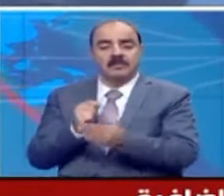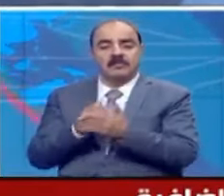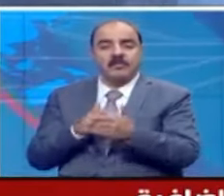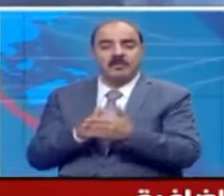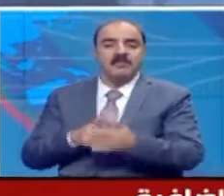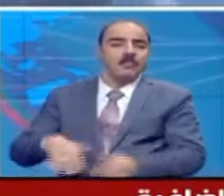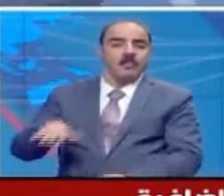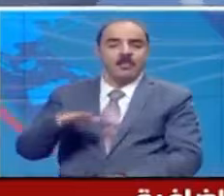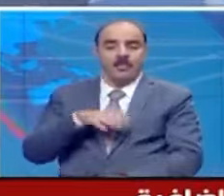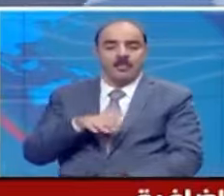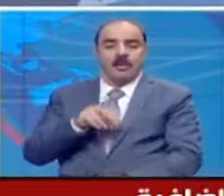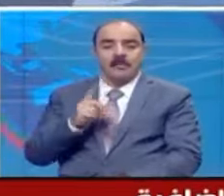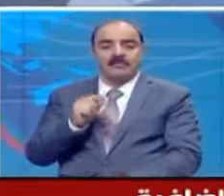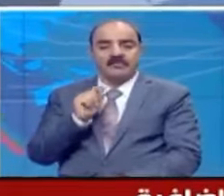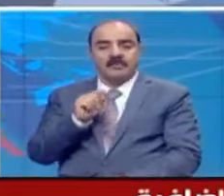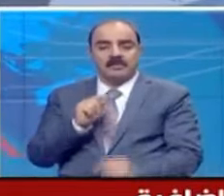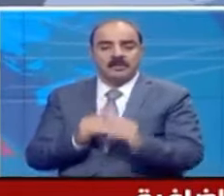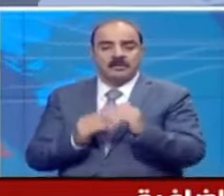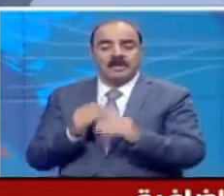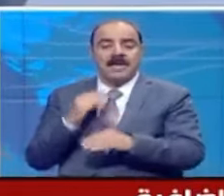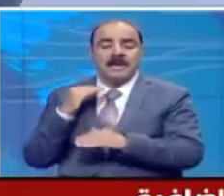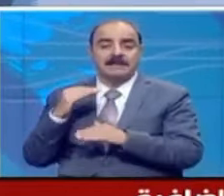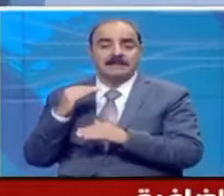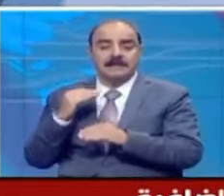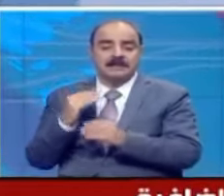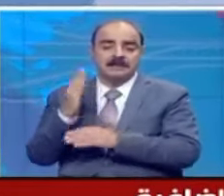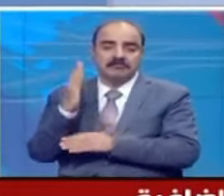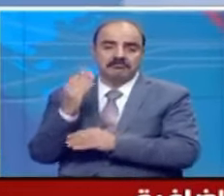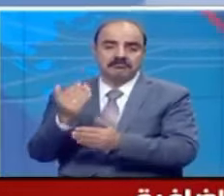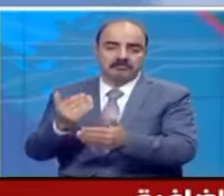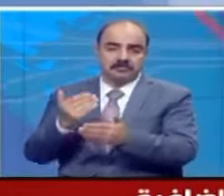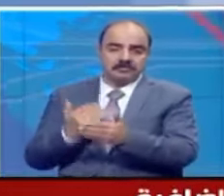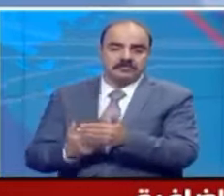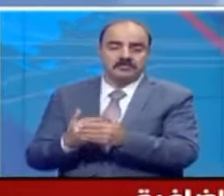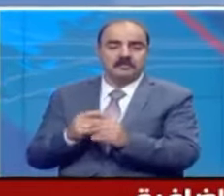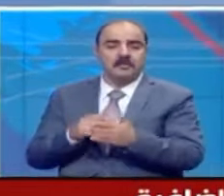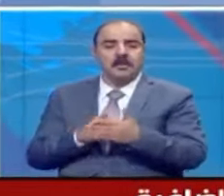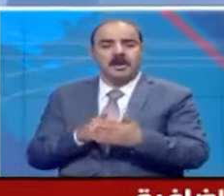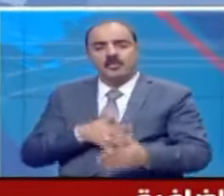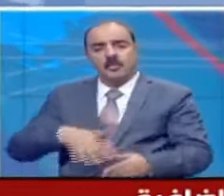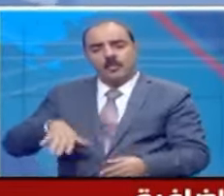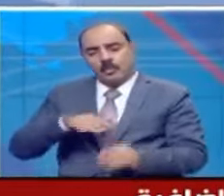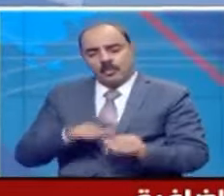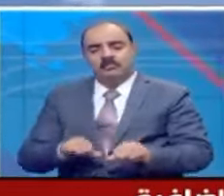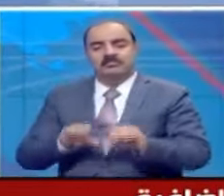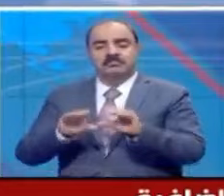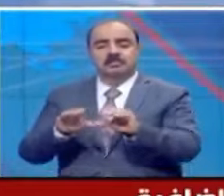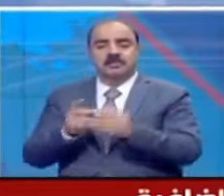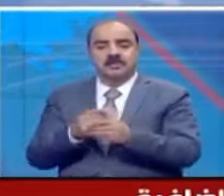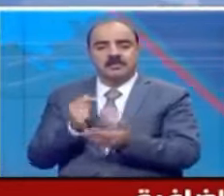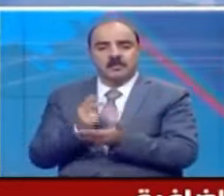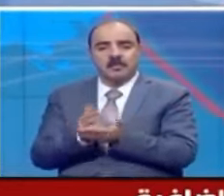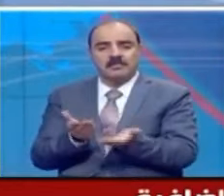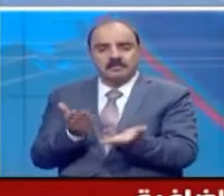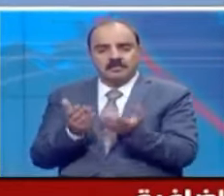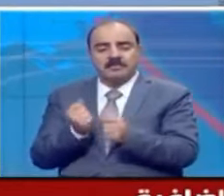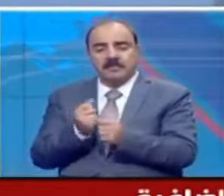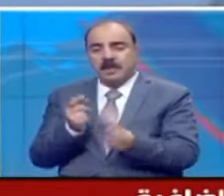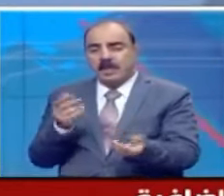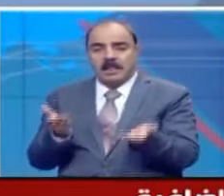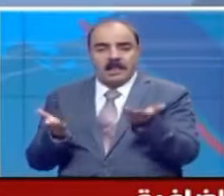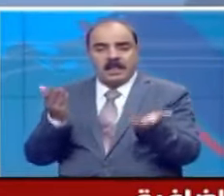الخدمة المدنية بنسبة 10% من الأجر الوظيفي و15% من الأجر الأساسي